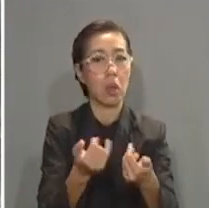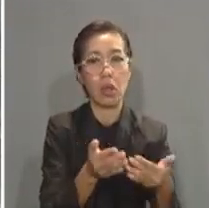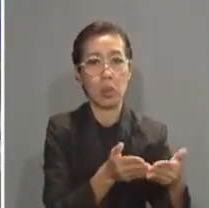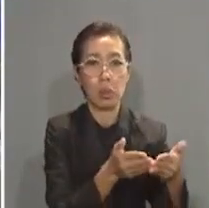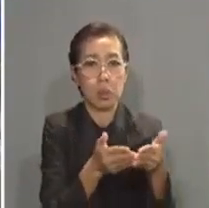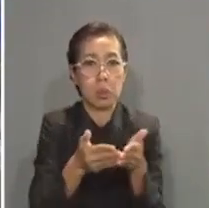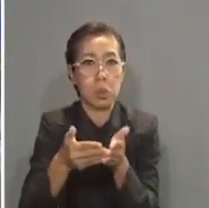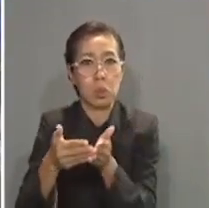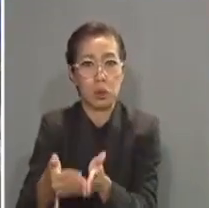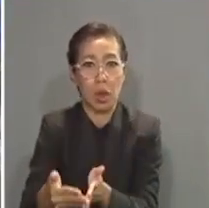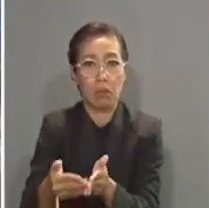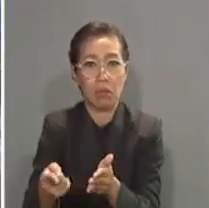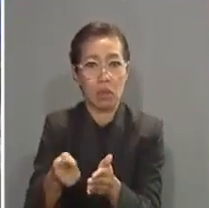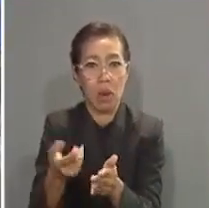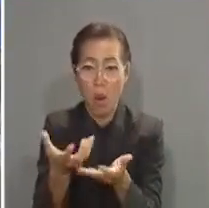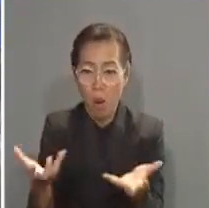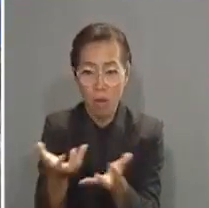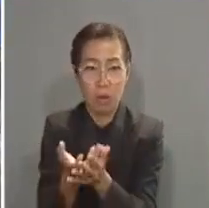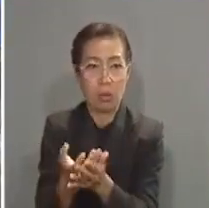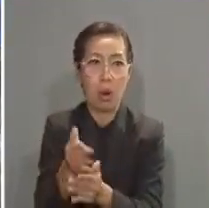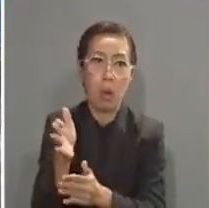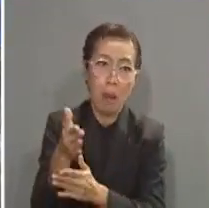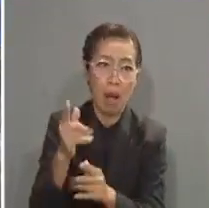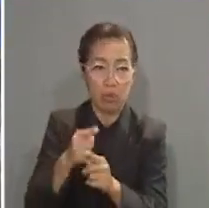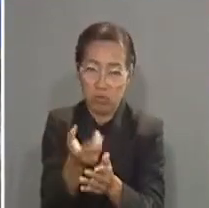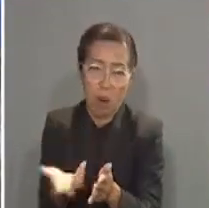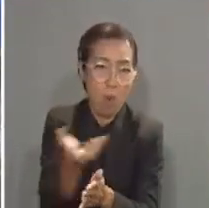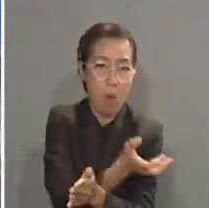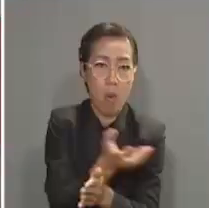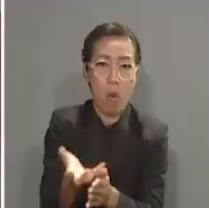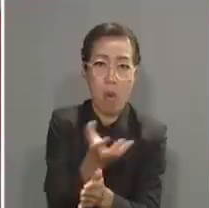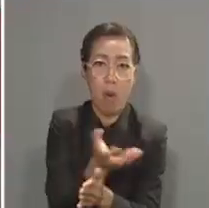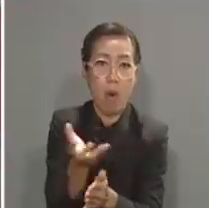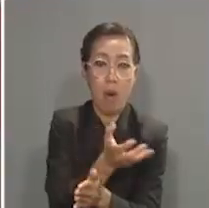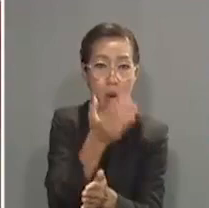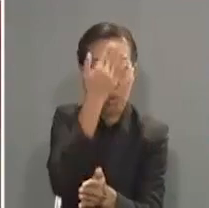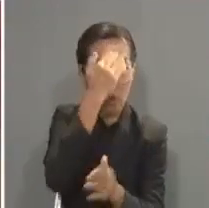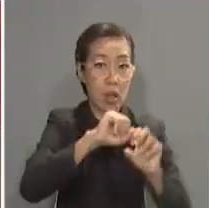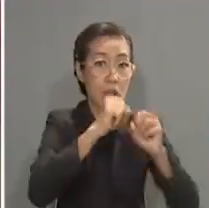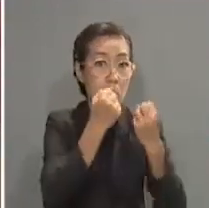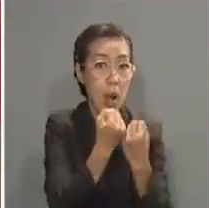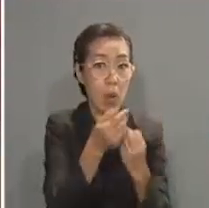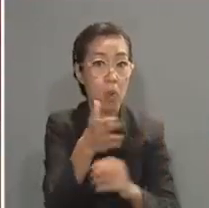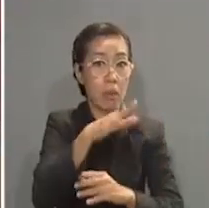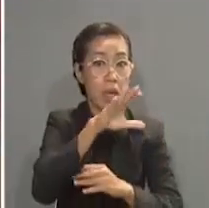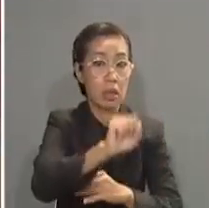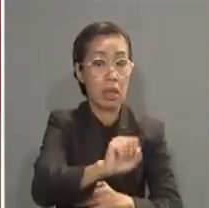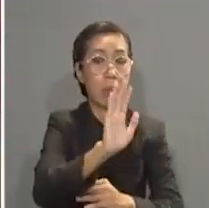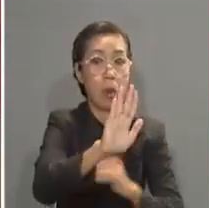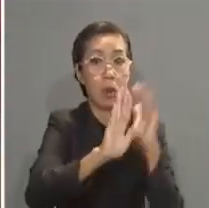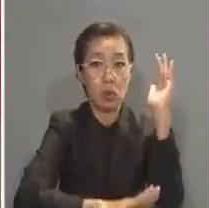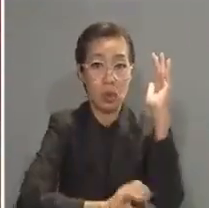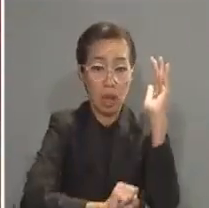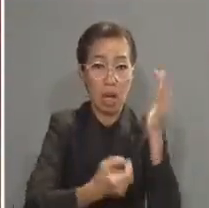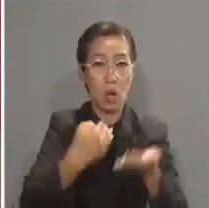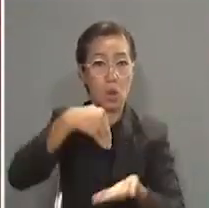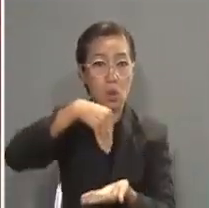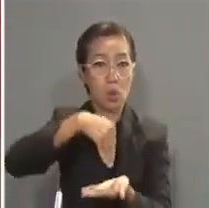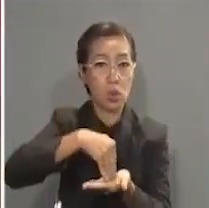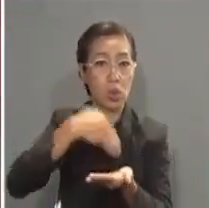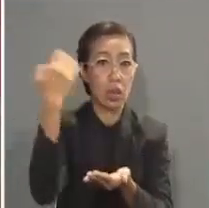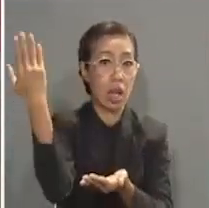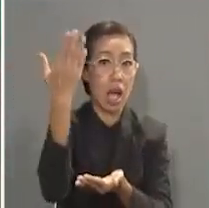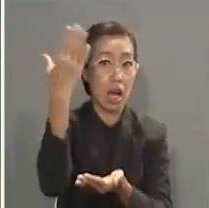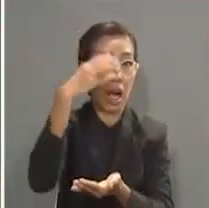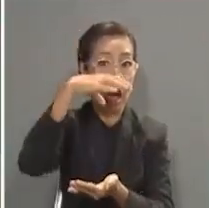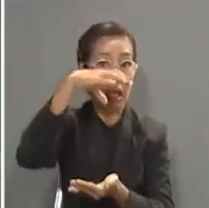so funเทียบท่าและเร่งขนไถ สัตวน้ำออกจากเรือหลัจากสมาคมประมงสงขลา้วก็สูใตูนิยวทยาพักใต้เตือนวา